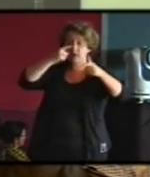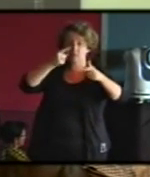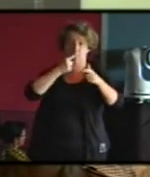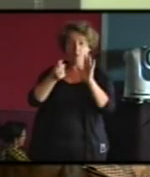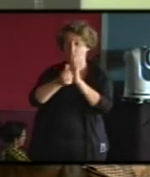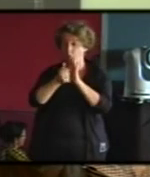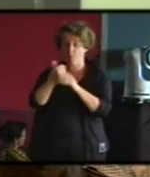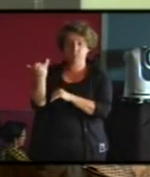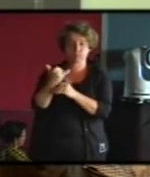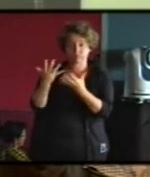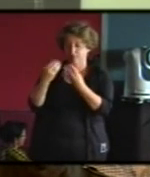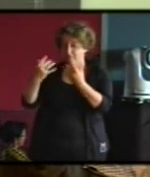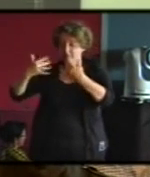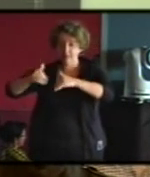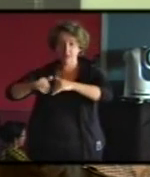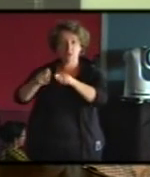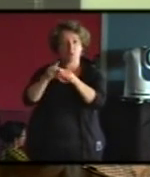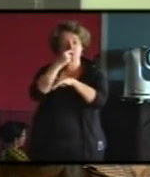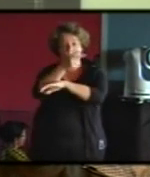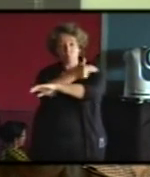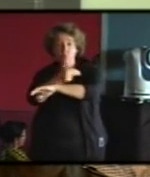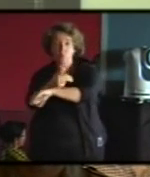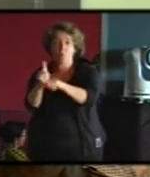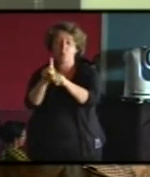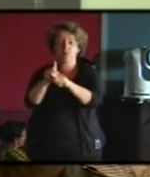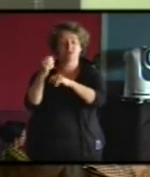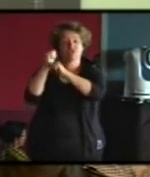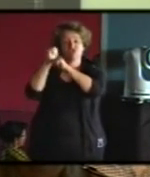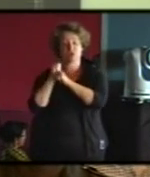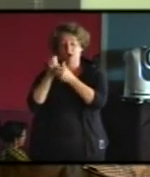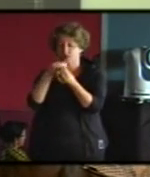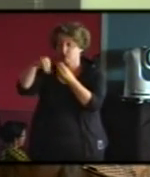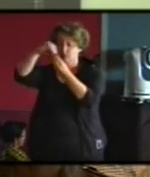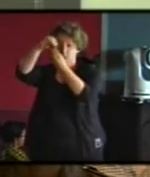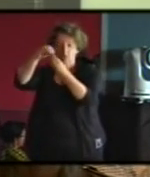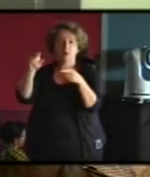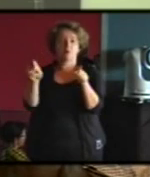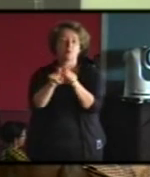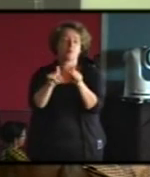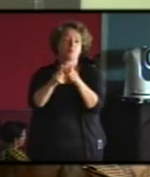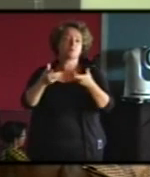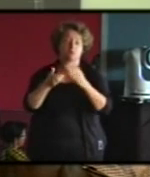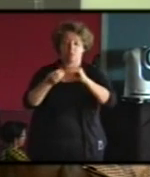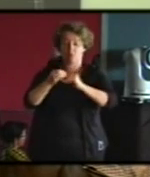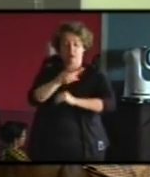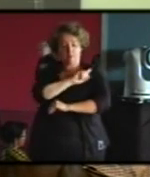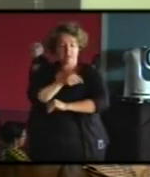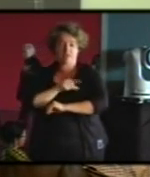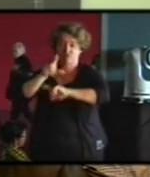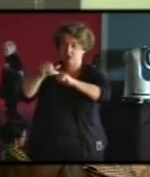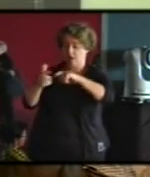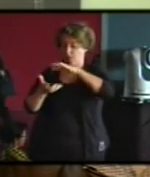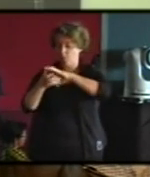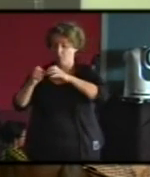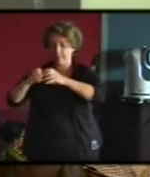fonctionnelle par le changement d'utilisation des bureaux, mais aussi à cause de l'explosion des charges, à cause de la problématique qui est énergétique. Est-ce que le fait qu'aujourd'hui,